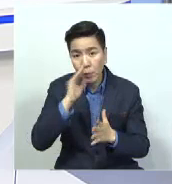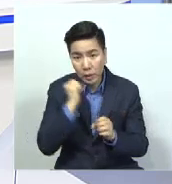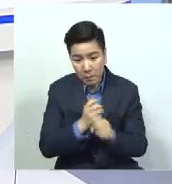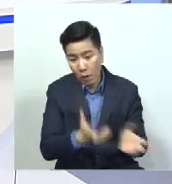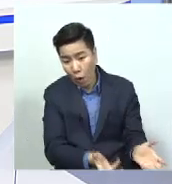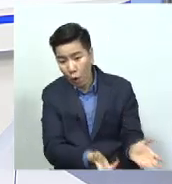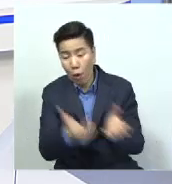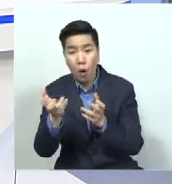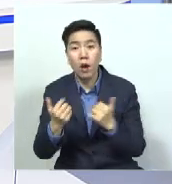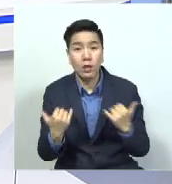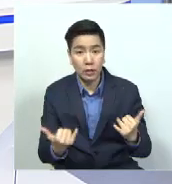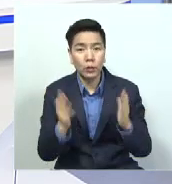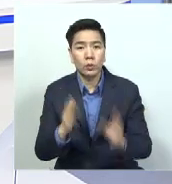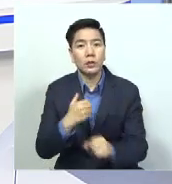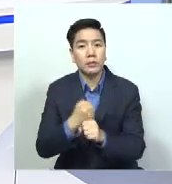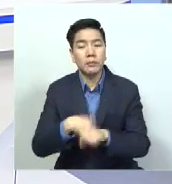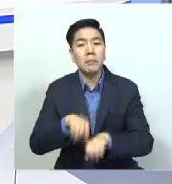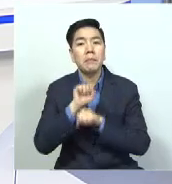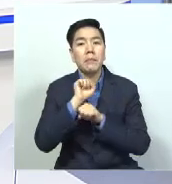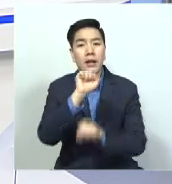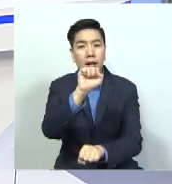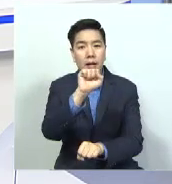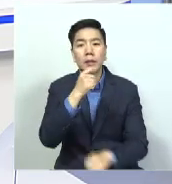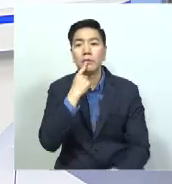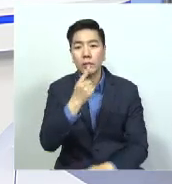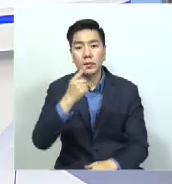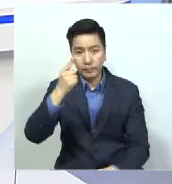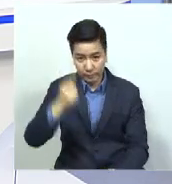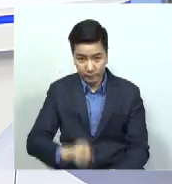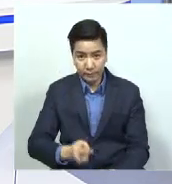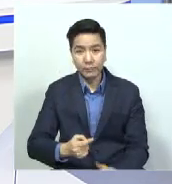ะมีการดำเนินการใดๆเจ้าหน้าที่จะประกาศอย่างเป็นทางการอย่างแน่นอนนะคะ